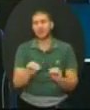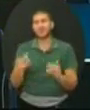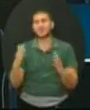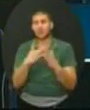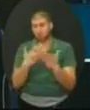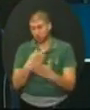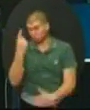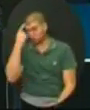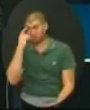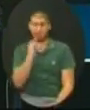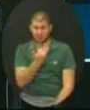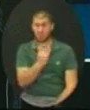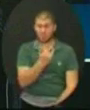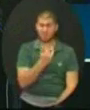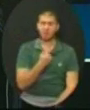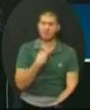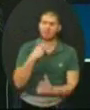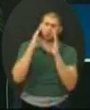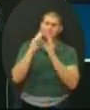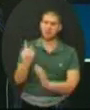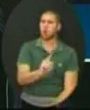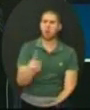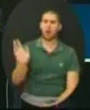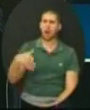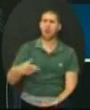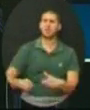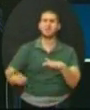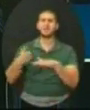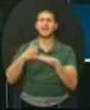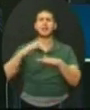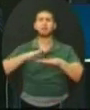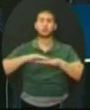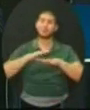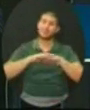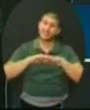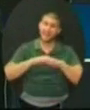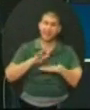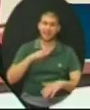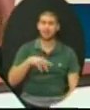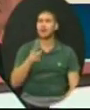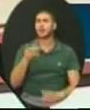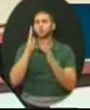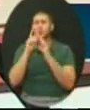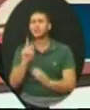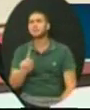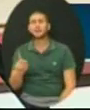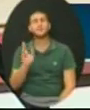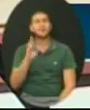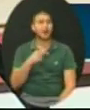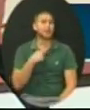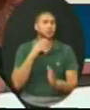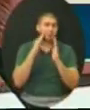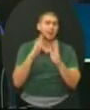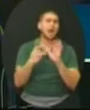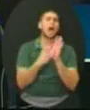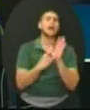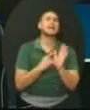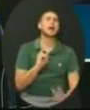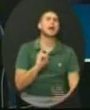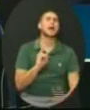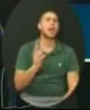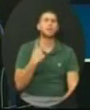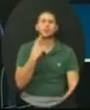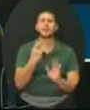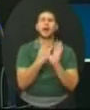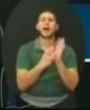חדשות, כן. כן, אני לא סומכת, גם לא על הדרג המקצועי, וסליחה, גם אם בנקודת זמן, על חקיקה. למה